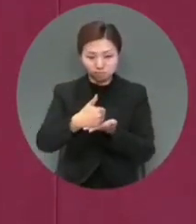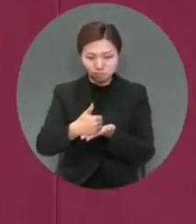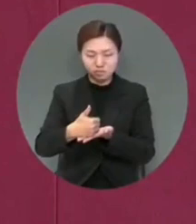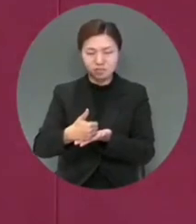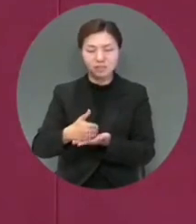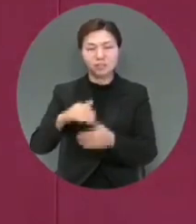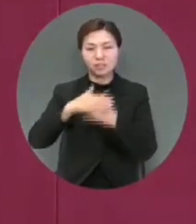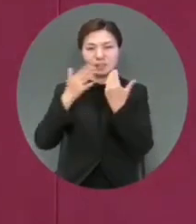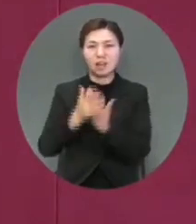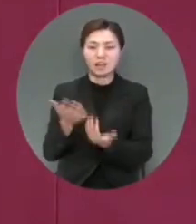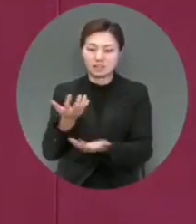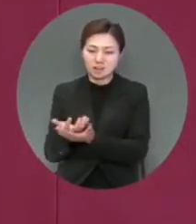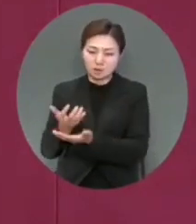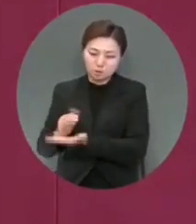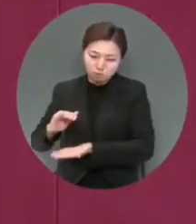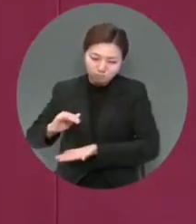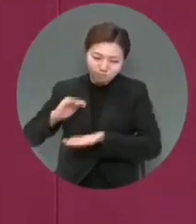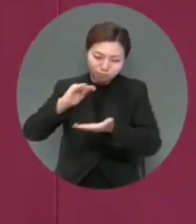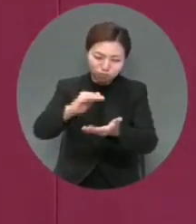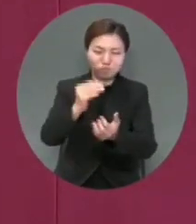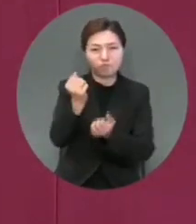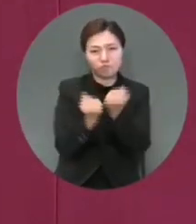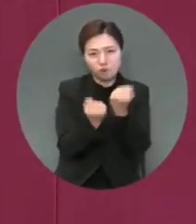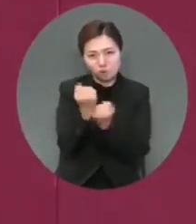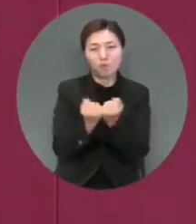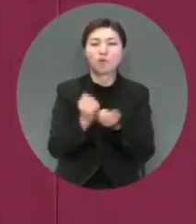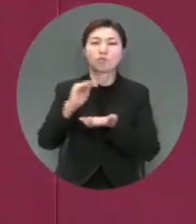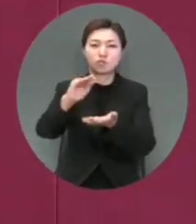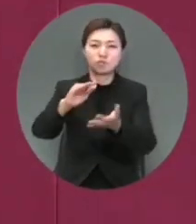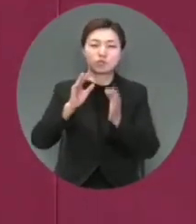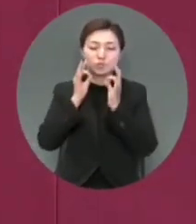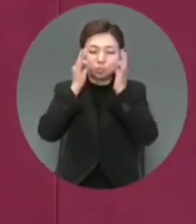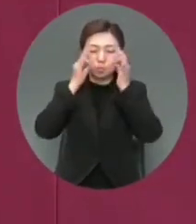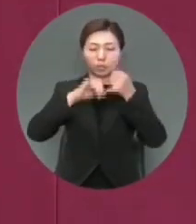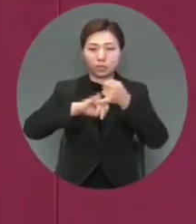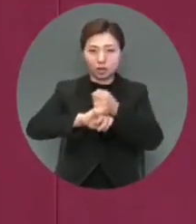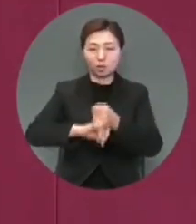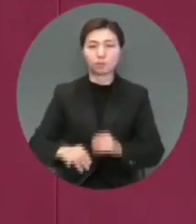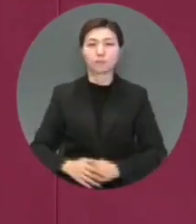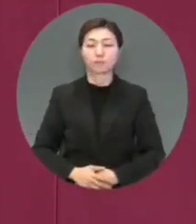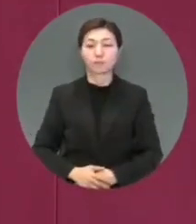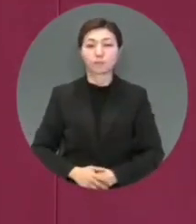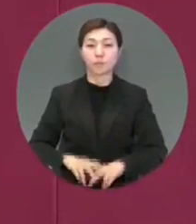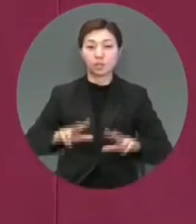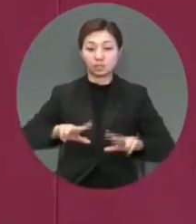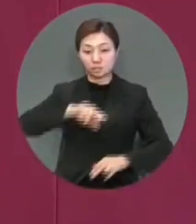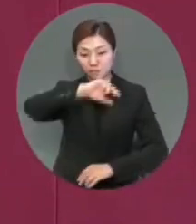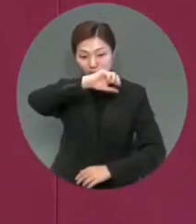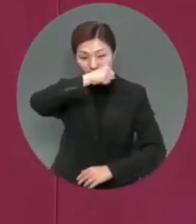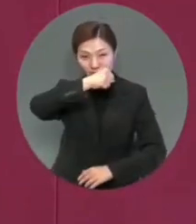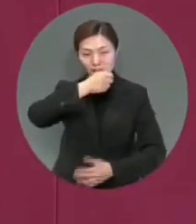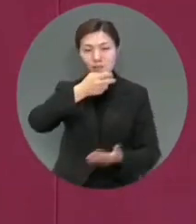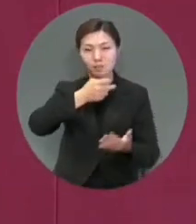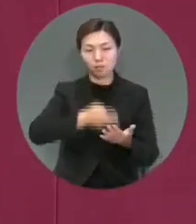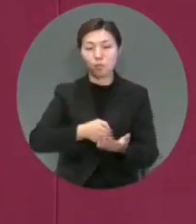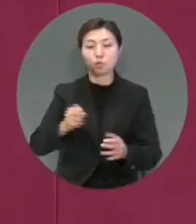적극 협조하겠습니다. 예산안과 함께 국회에 계류 중인